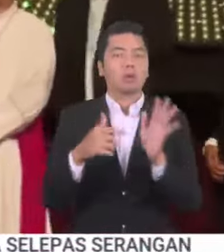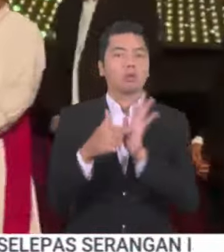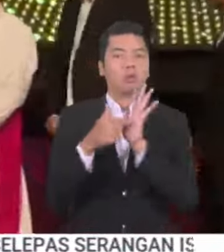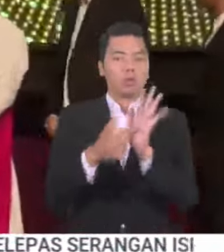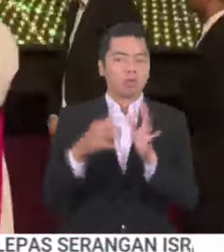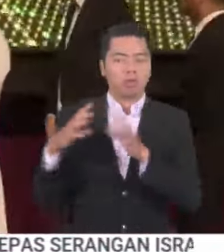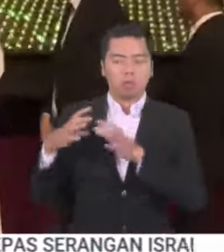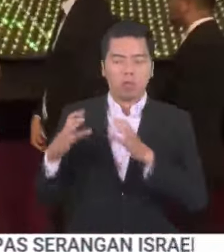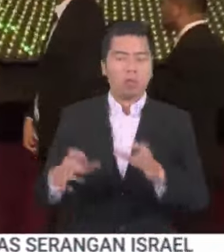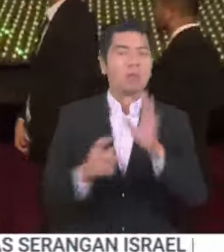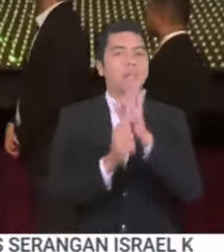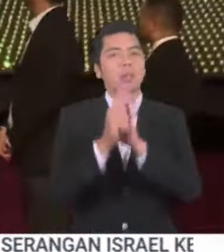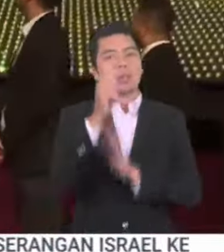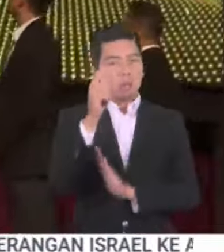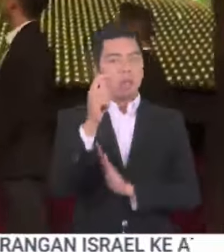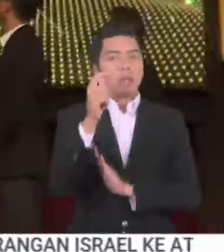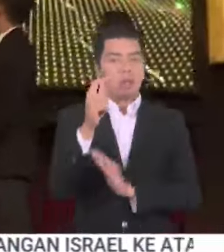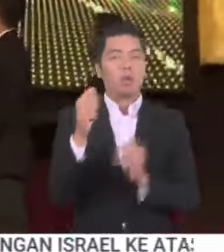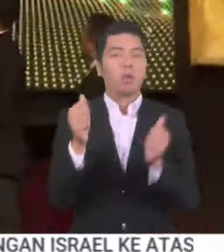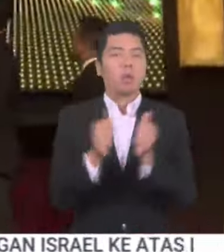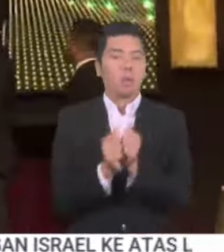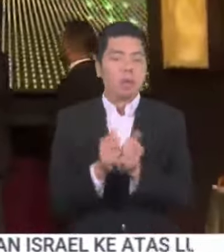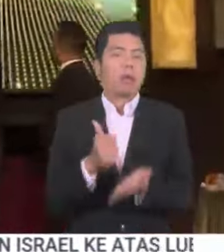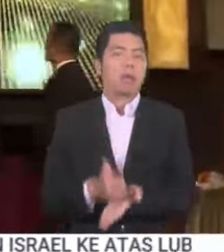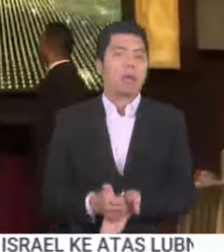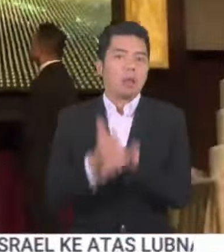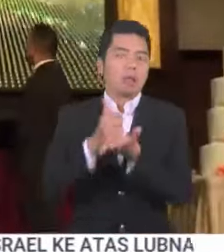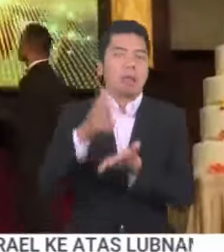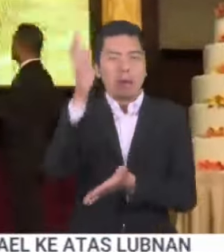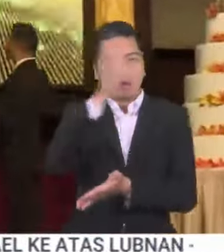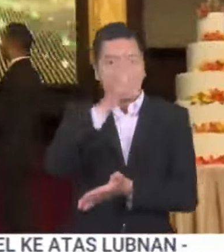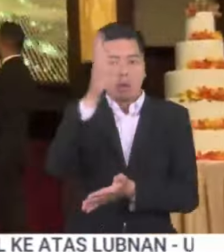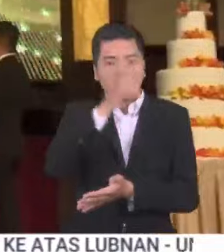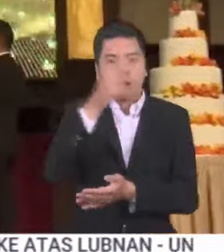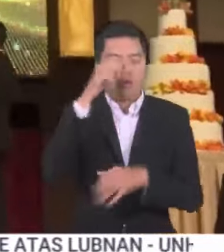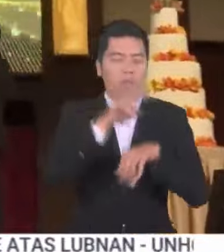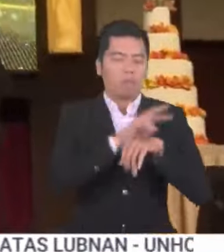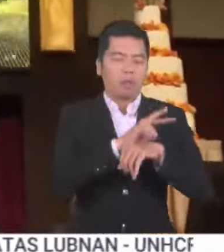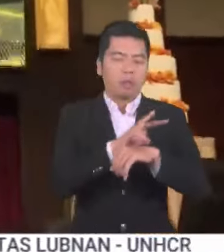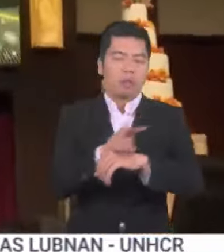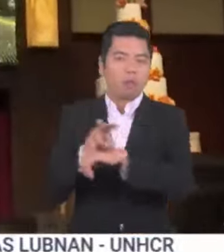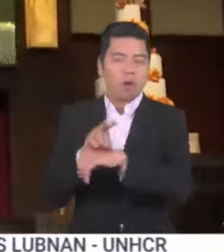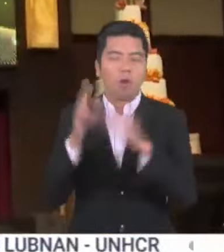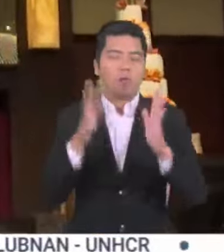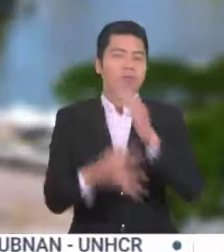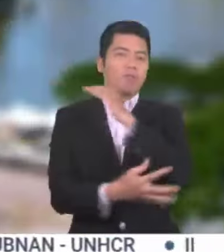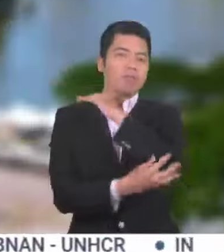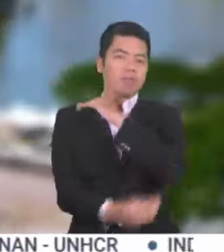menunjukkan komitmen yang tinggi dengan membantu kerajaan Sarawak memahati keperluan golongan rentan.